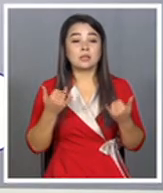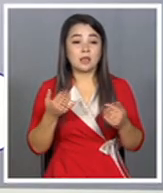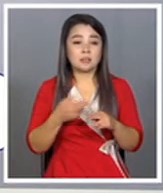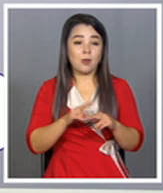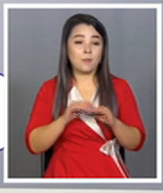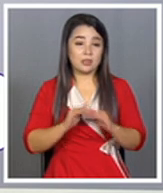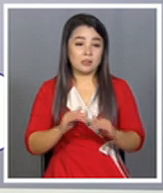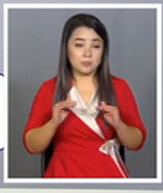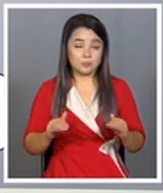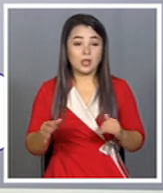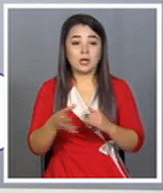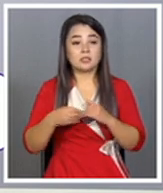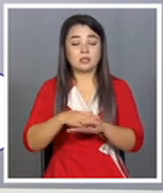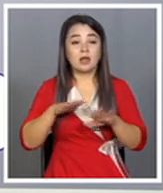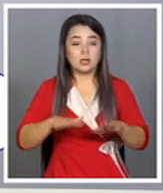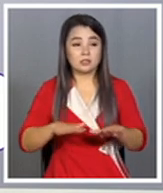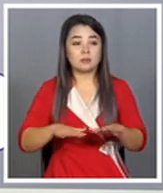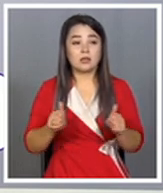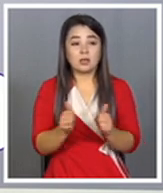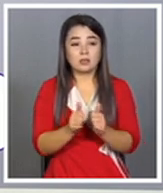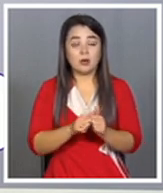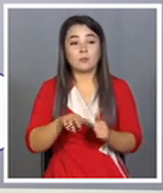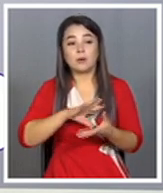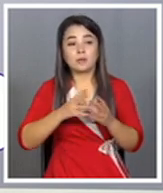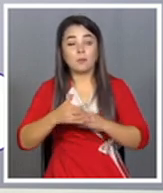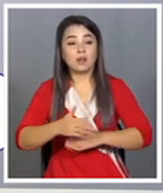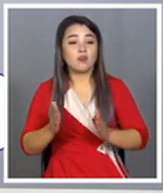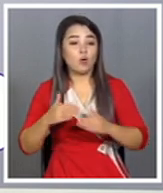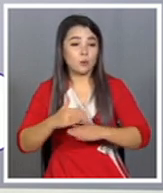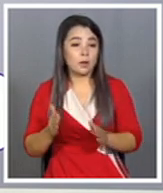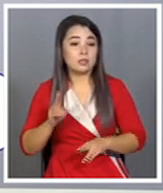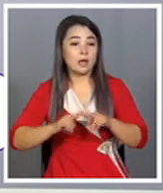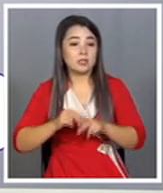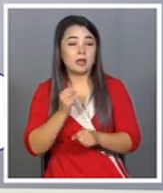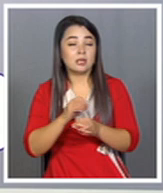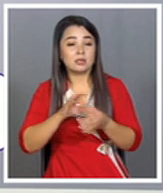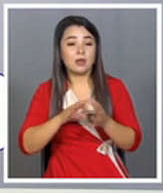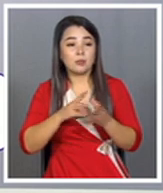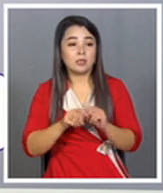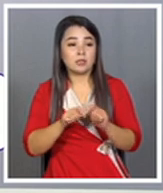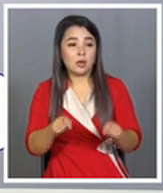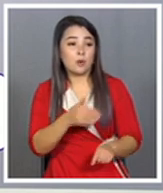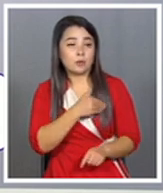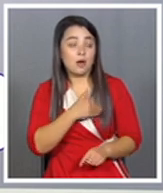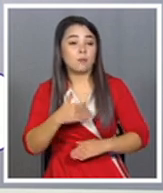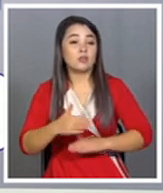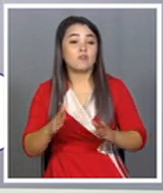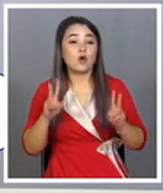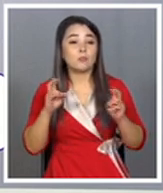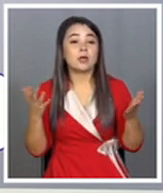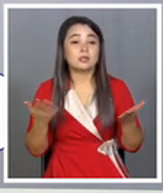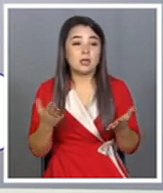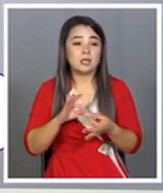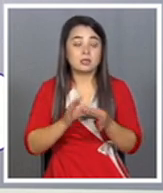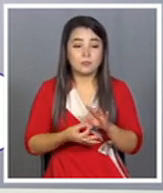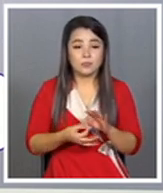балалар, жер қыртысындағы платформалар, қалқандар туралы айтайық. Платформа дегеніміз не?